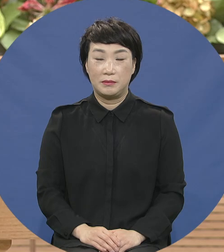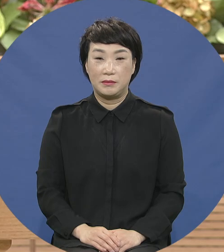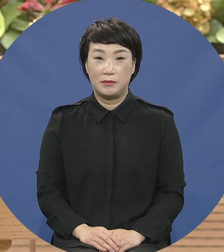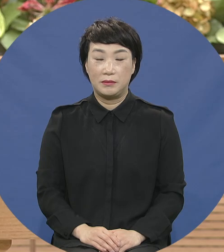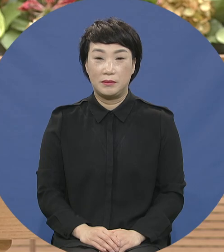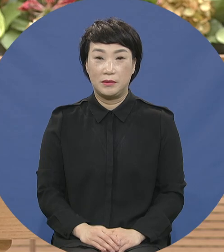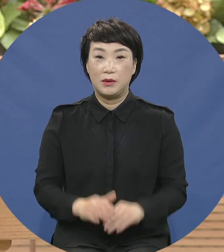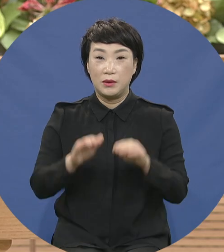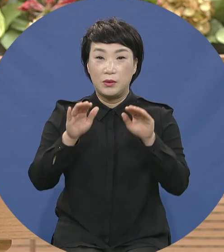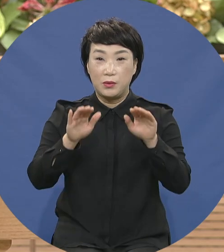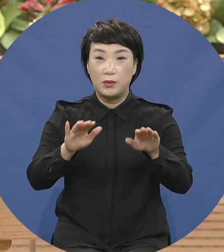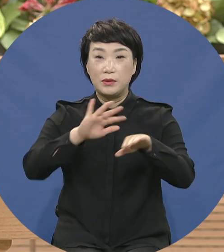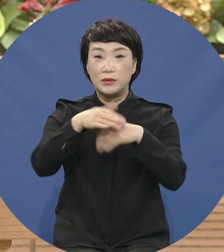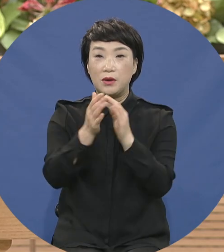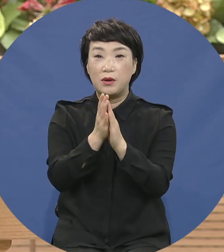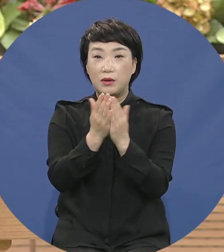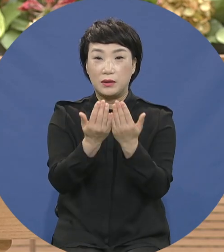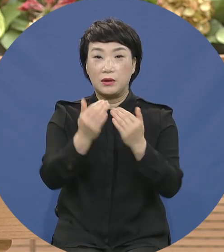본문은